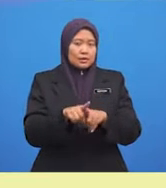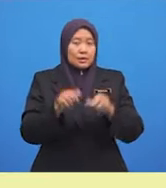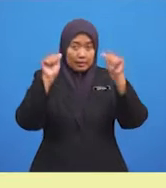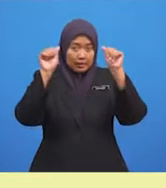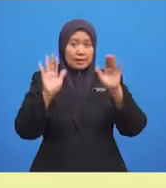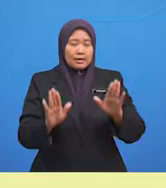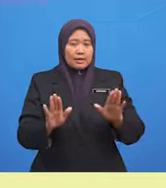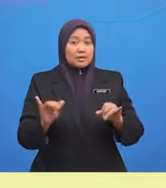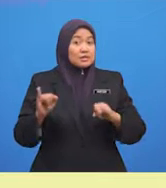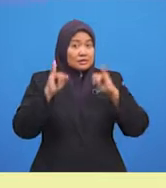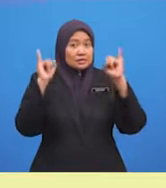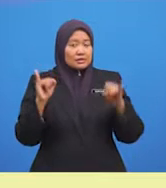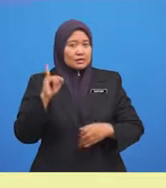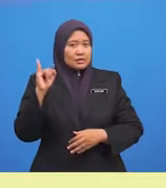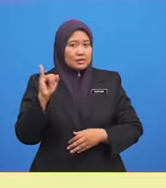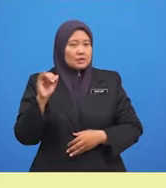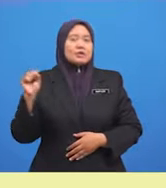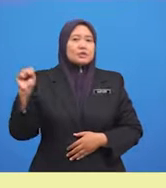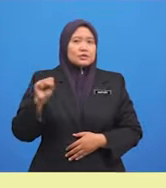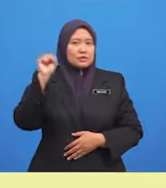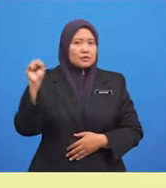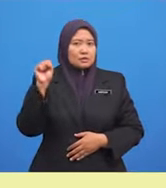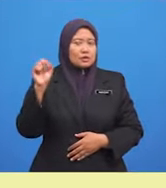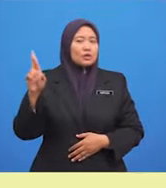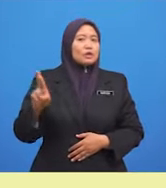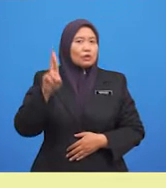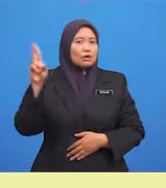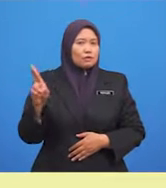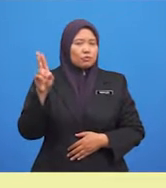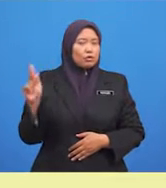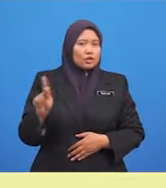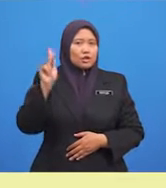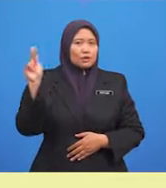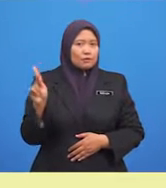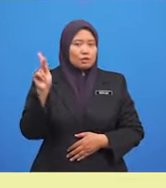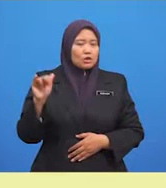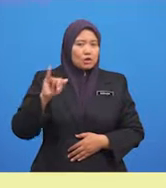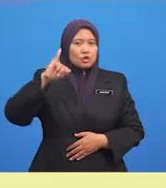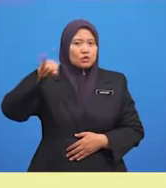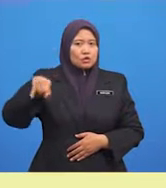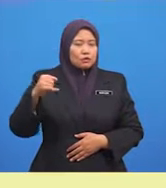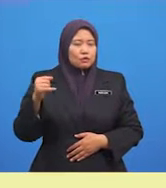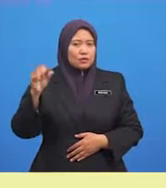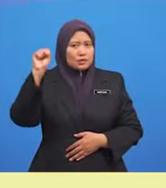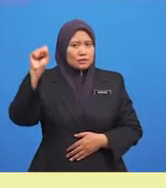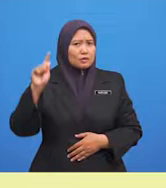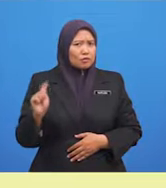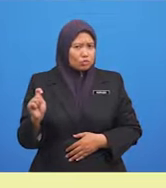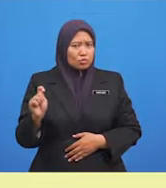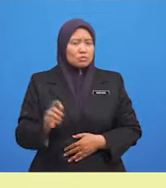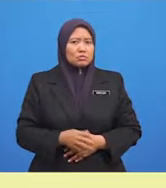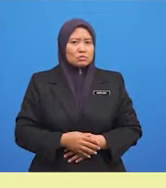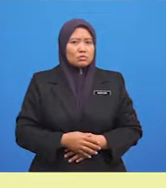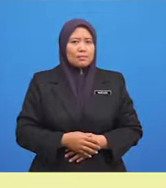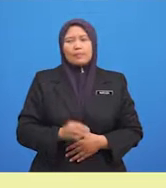Mari kita sebut bersama-sama. Ahad, Isnin, Selasa, Rabu,